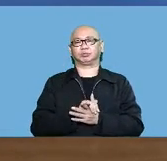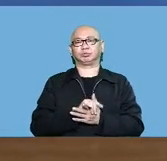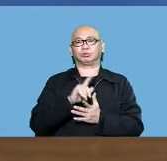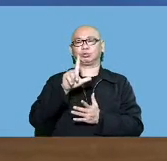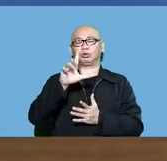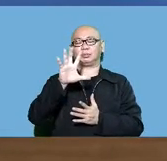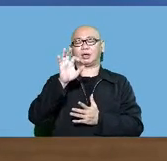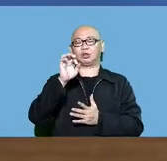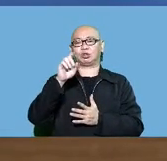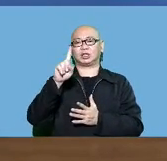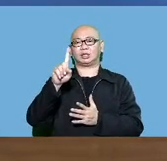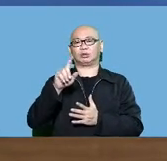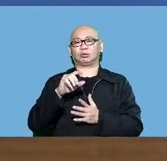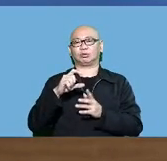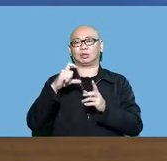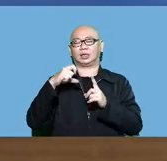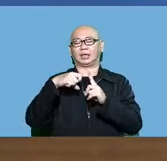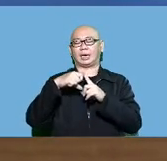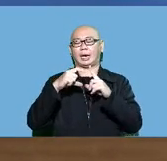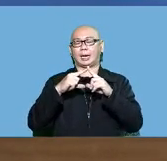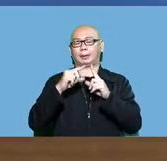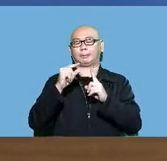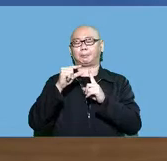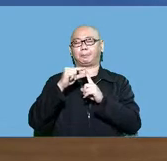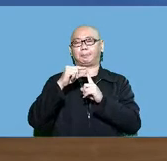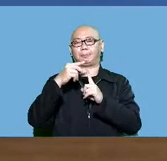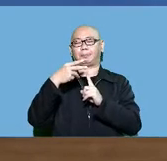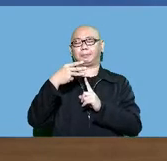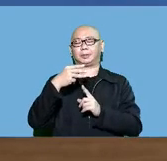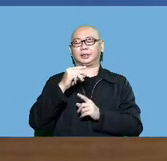001-911-7501, Karpet L